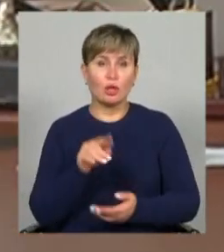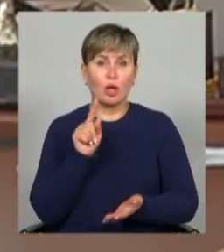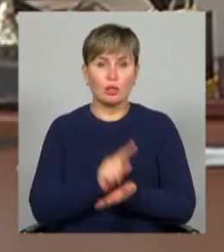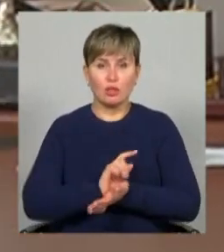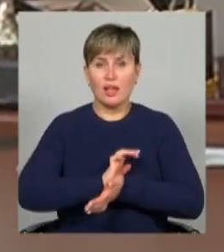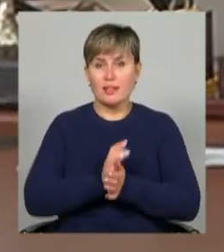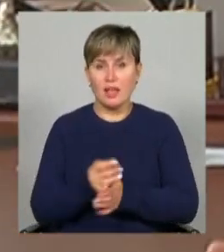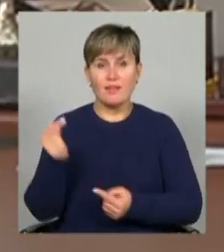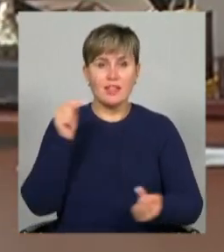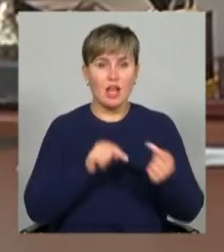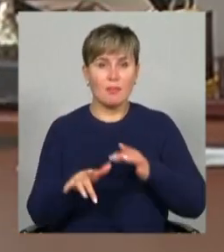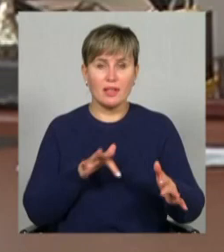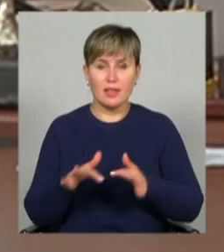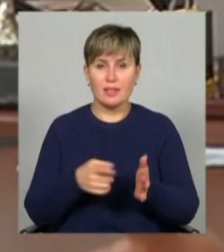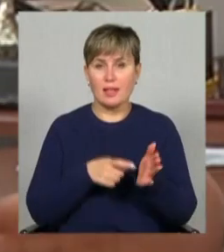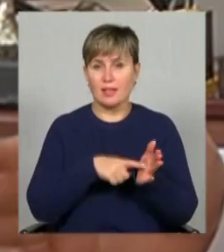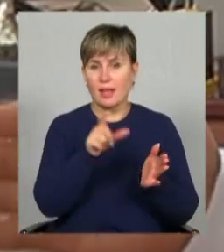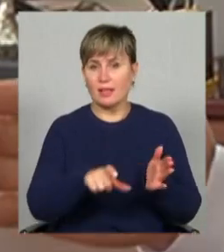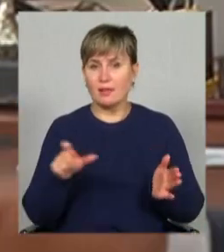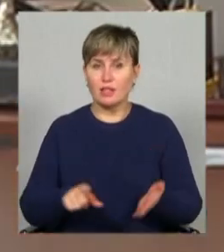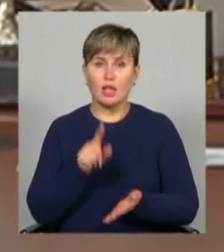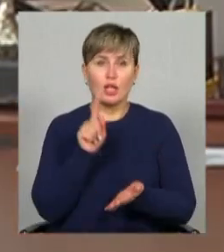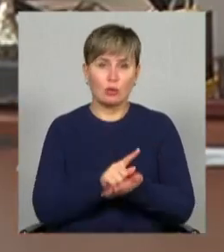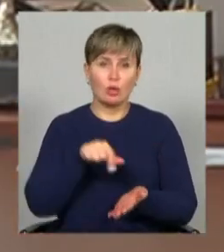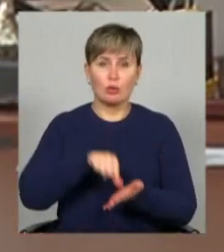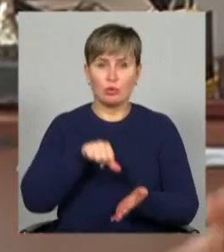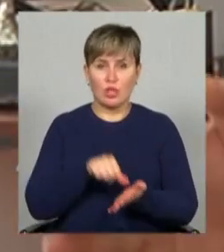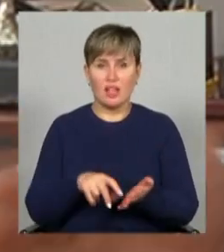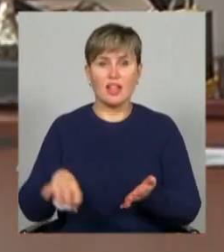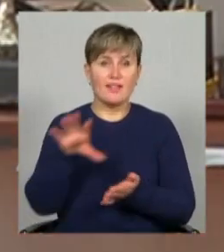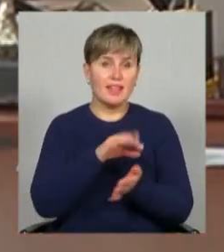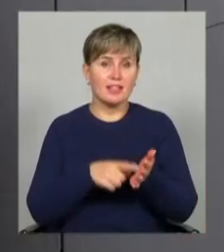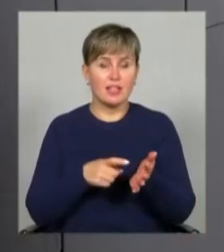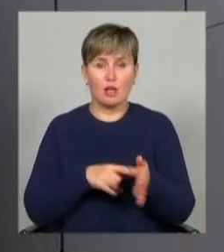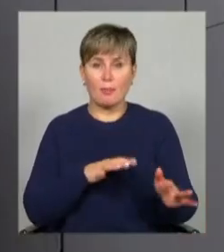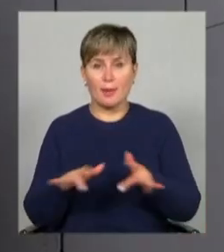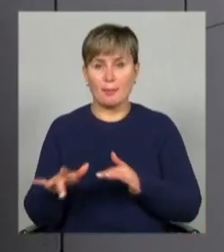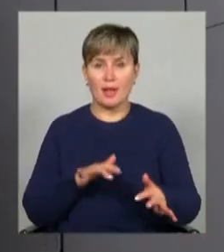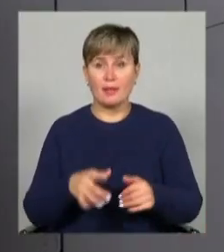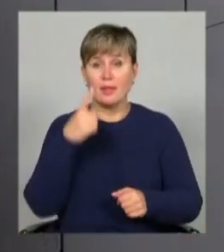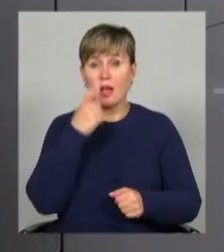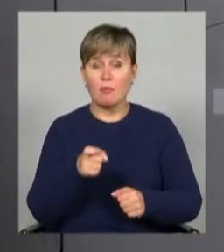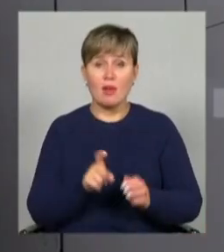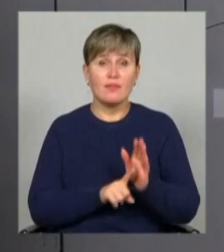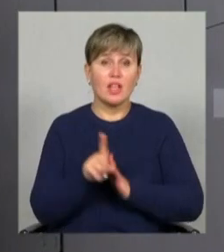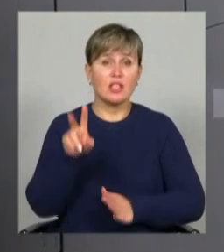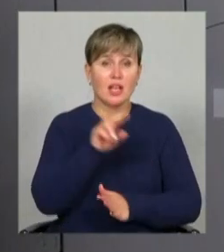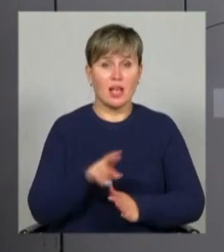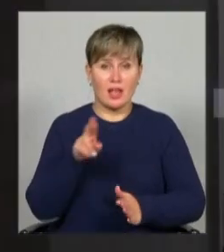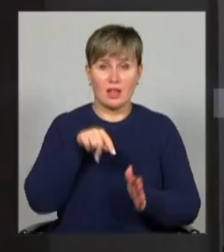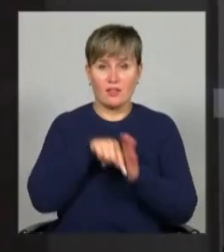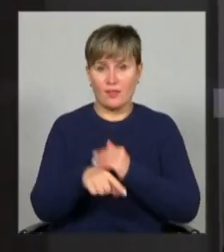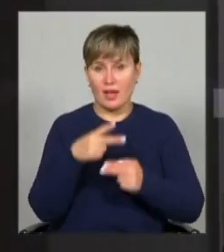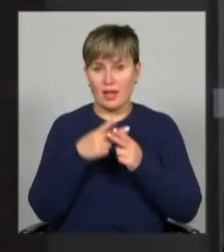тесно взаимодействовать со следователями, должен участвовать на всех следственных мероприятиях. Напомним, в начале января в следственный